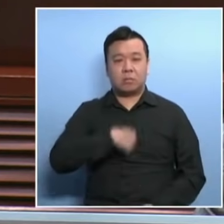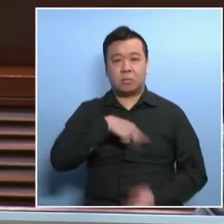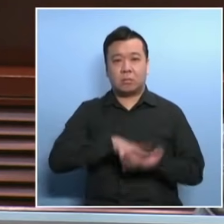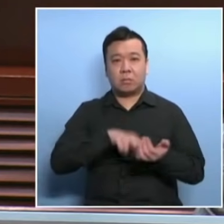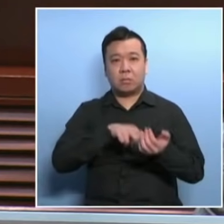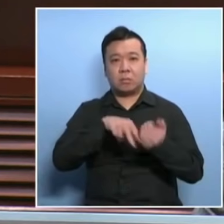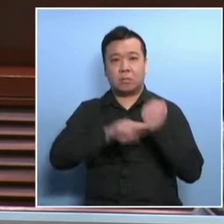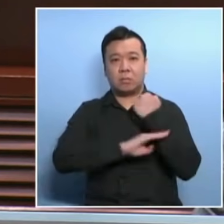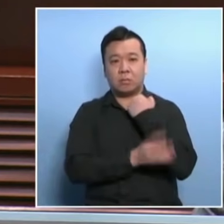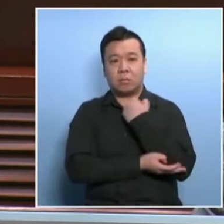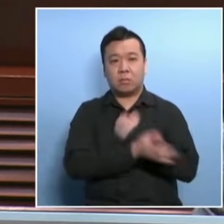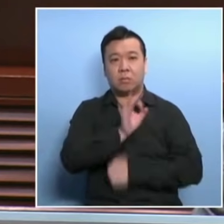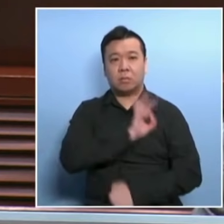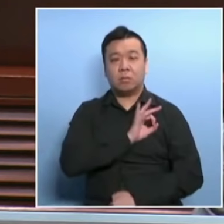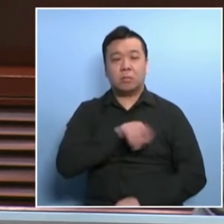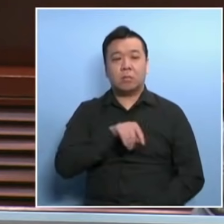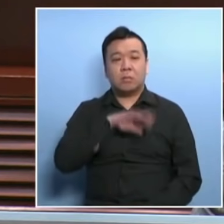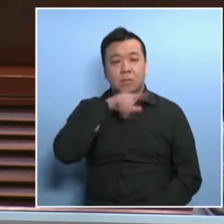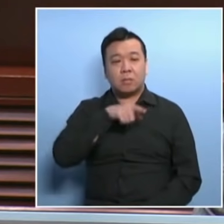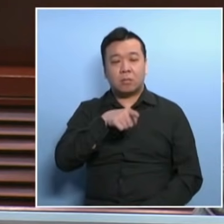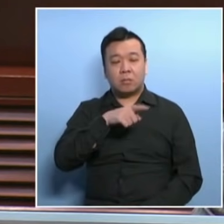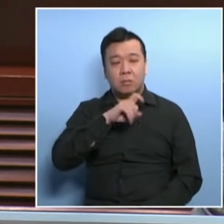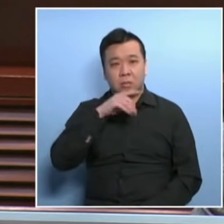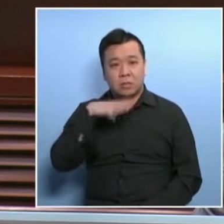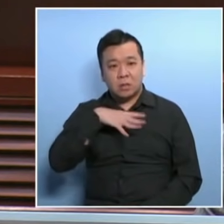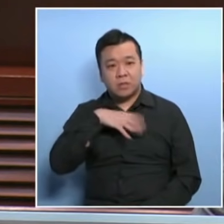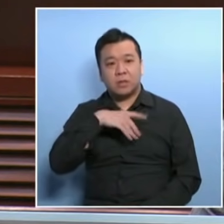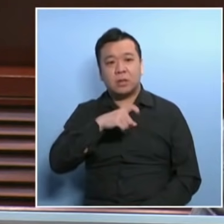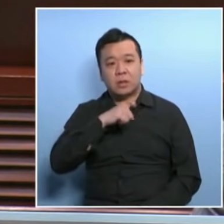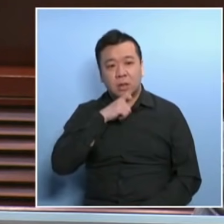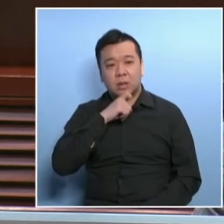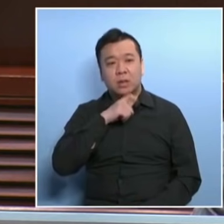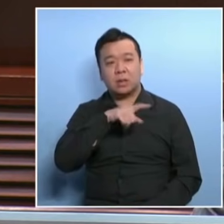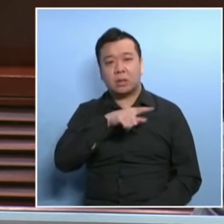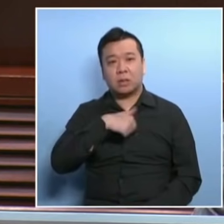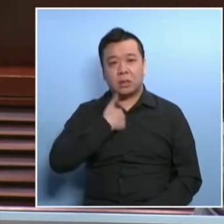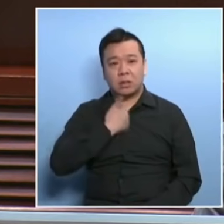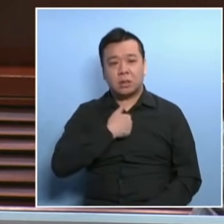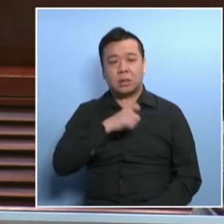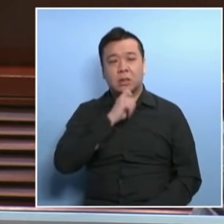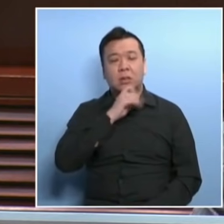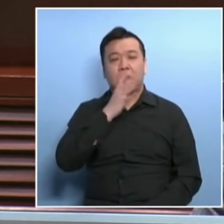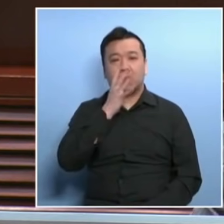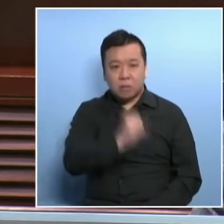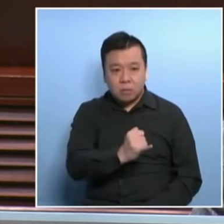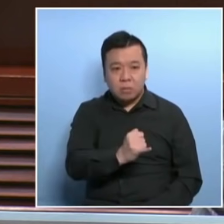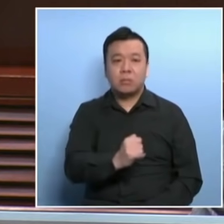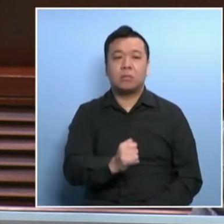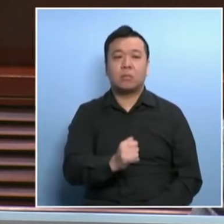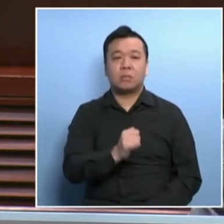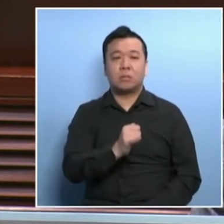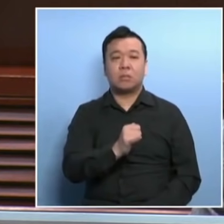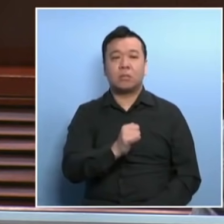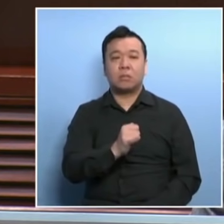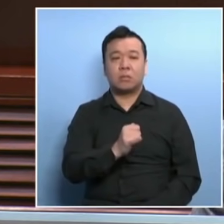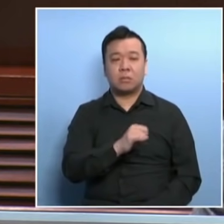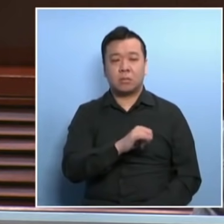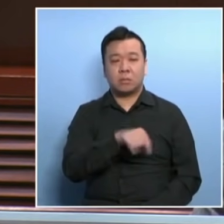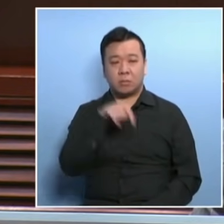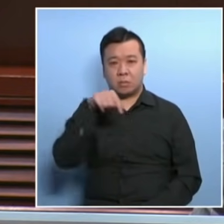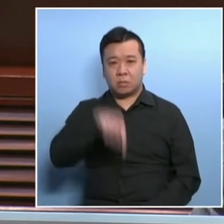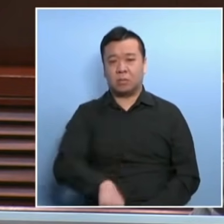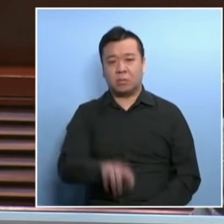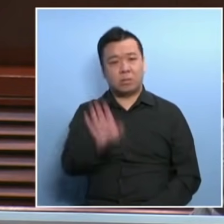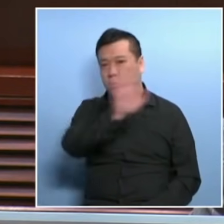會呢，是如果是有情況是啲先生是違規的呢，不要在這